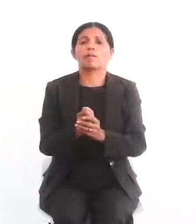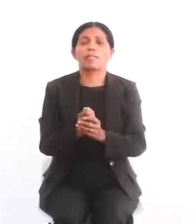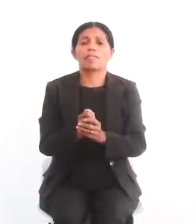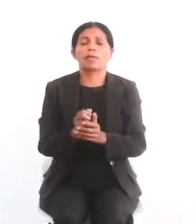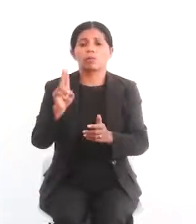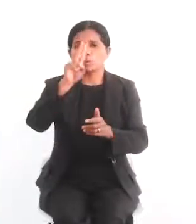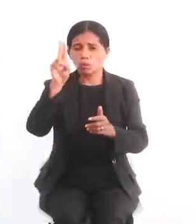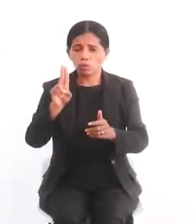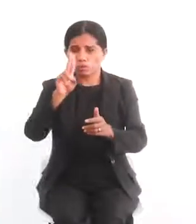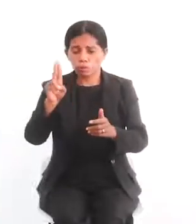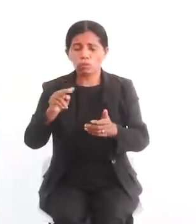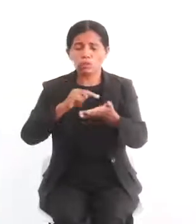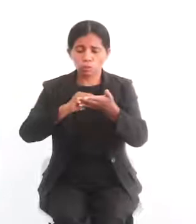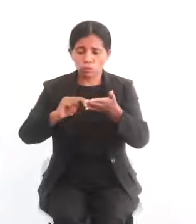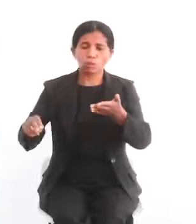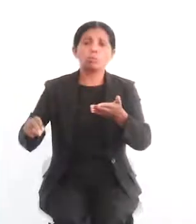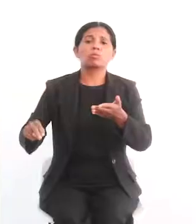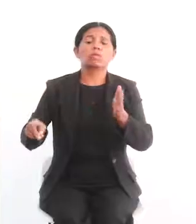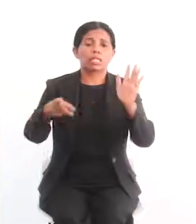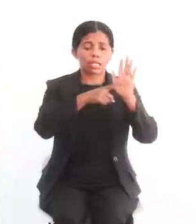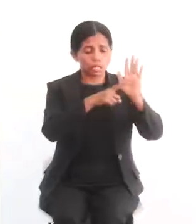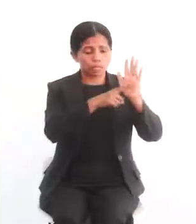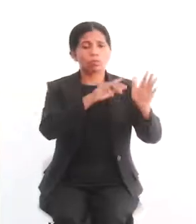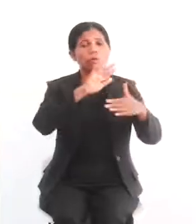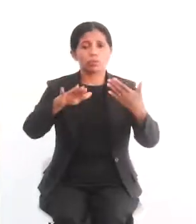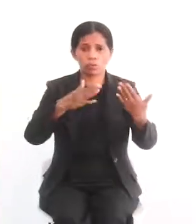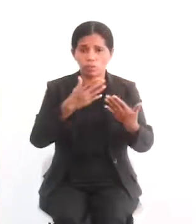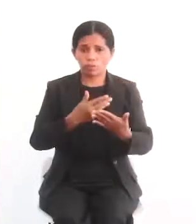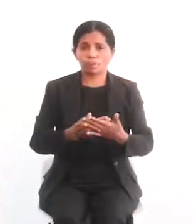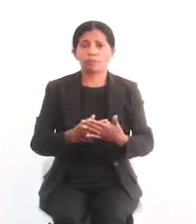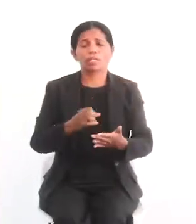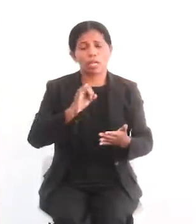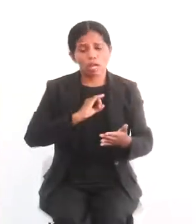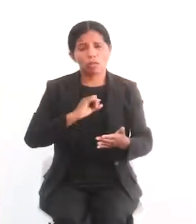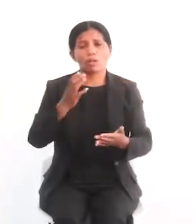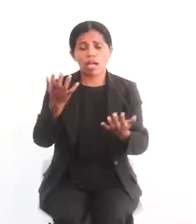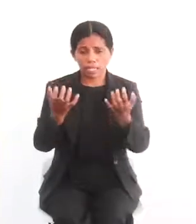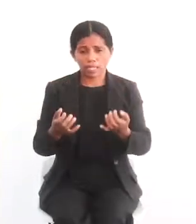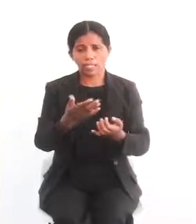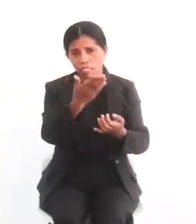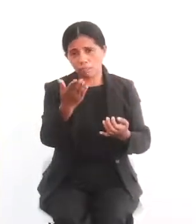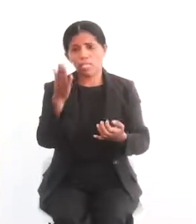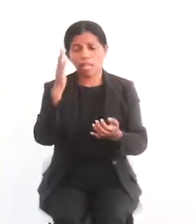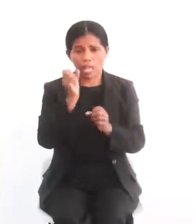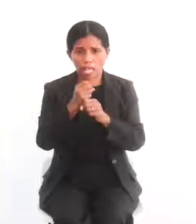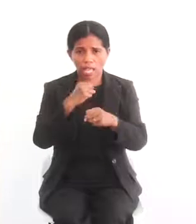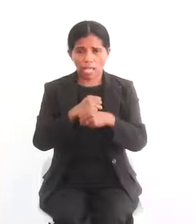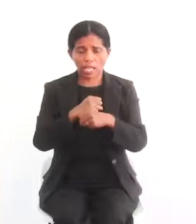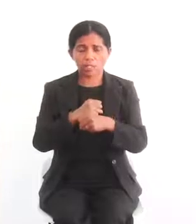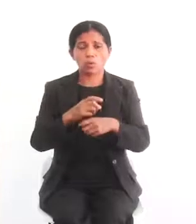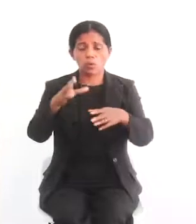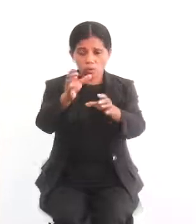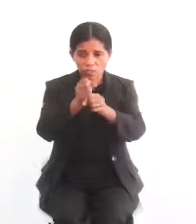di uza numru negativu sira. Buat nyebe mak hawa karak alin sira halo ohin, mak foti retu